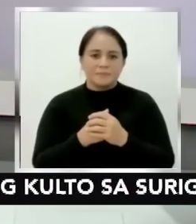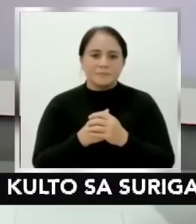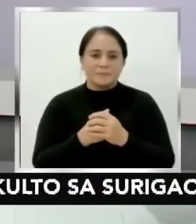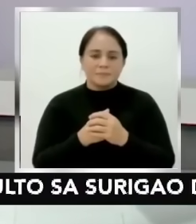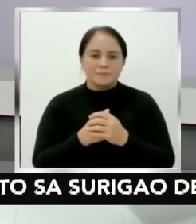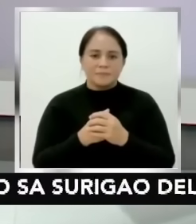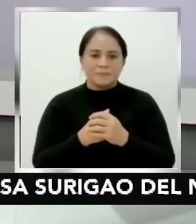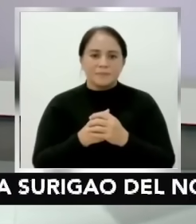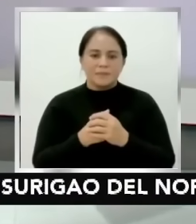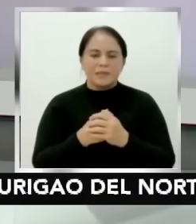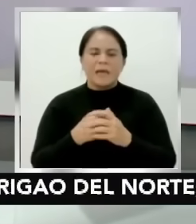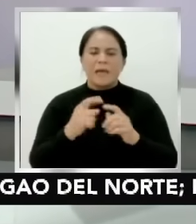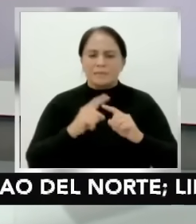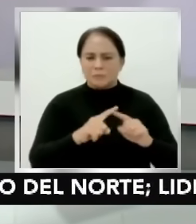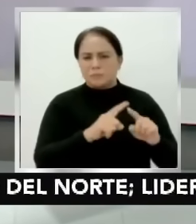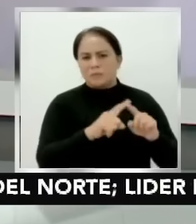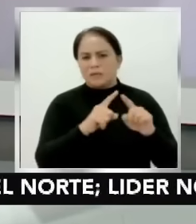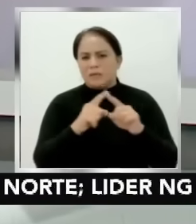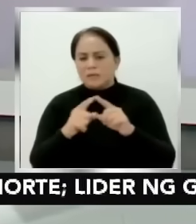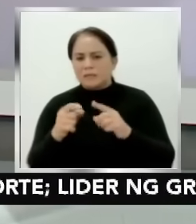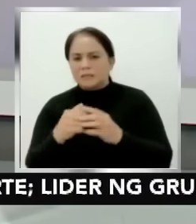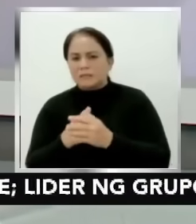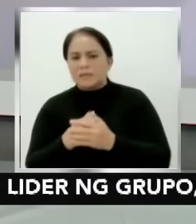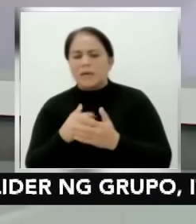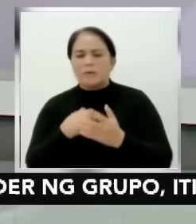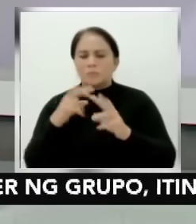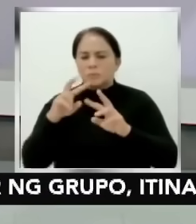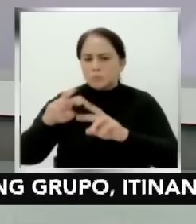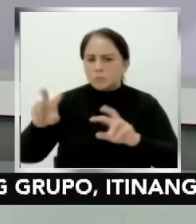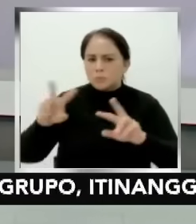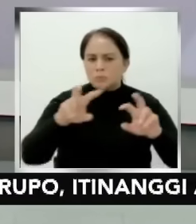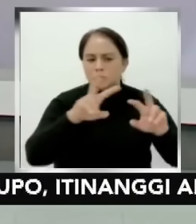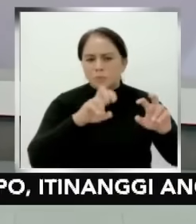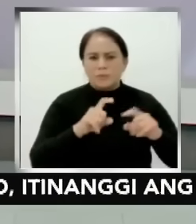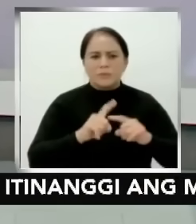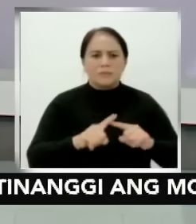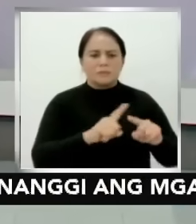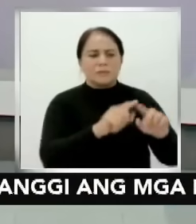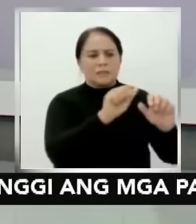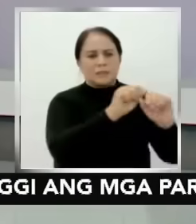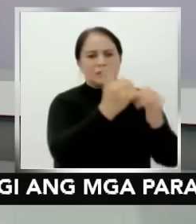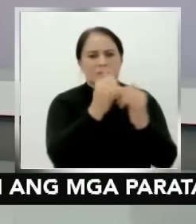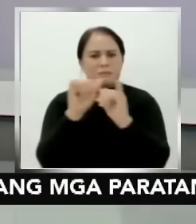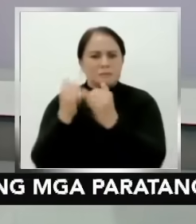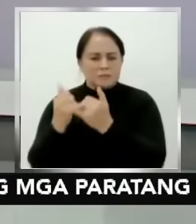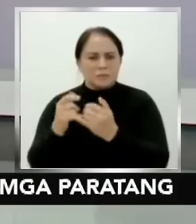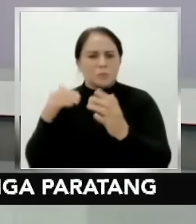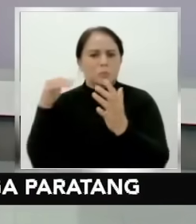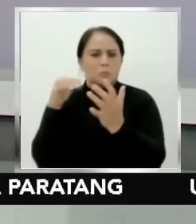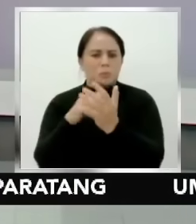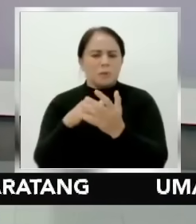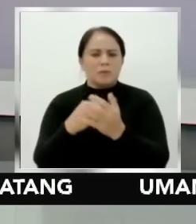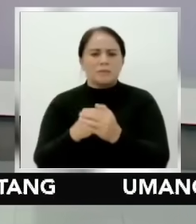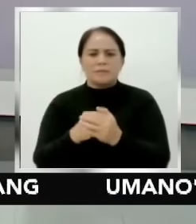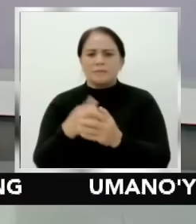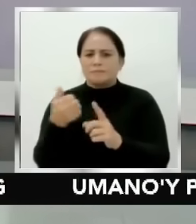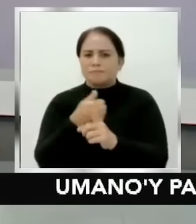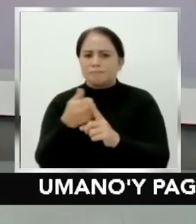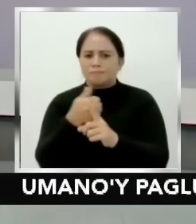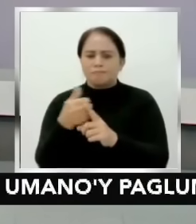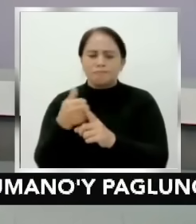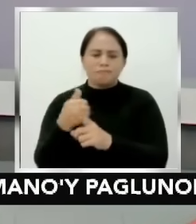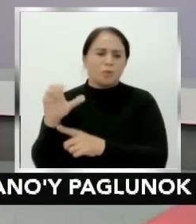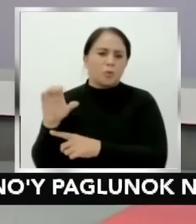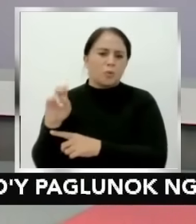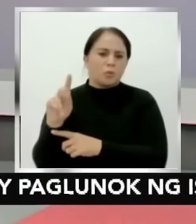Kabi-kabila naman ang pinagugulong na imbestigasyon ng iba't ibang ahensya laban sa umano'y mapang-abusong kulto sa Surigao